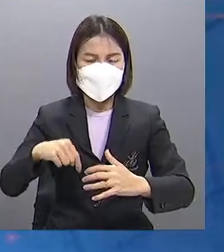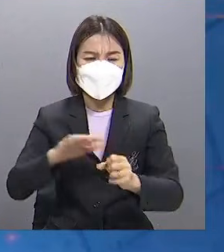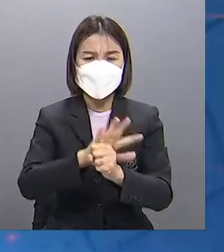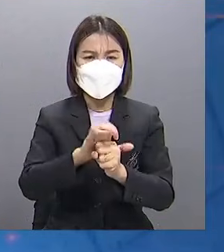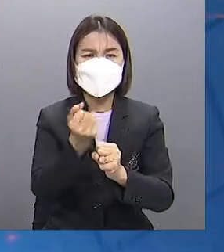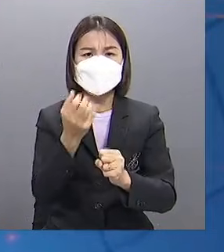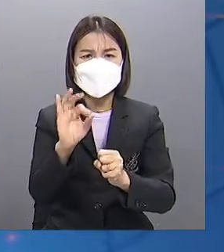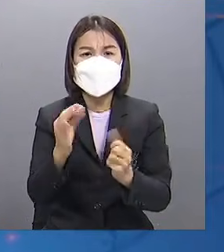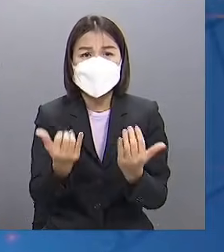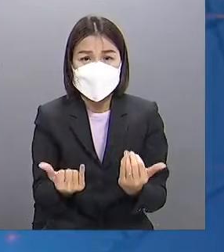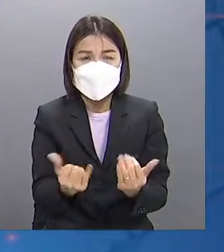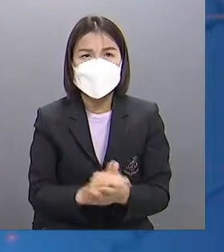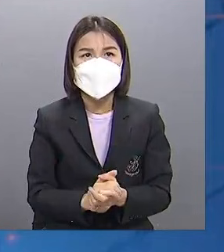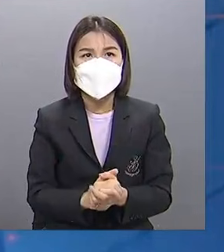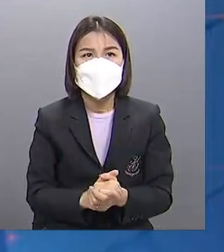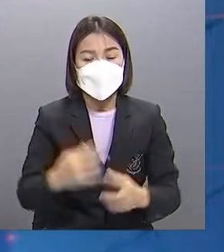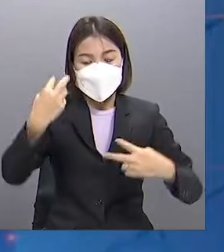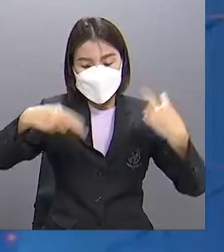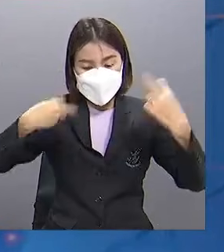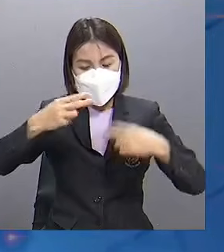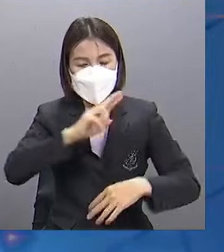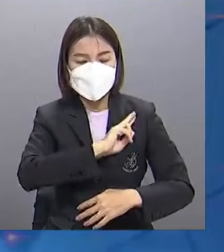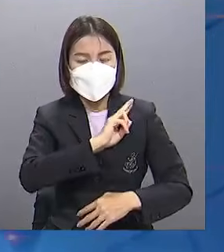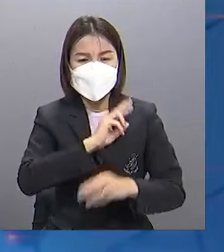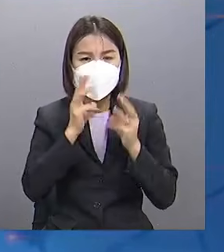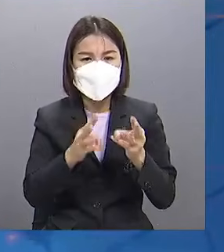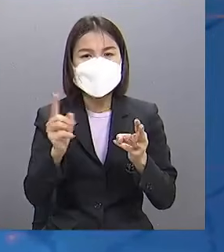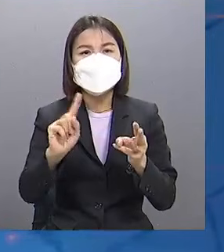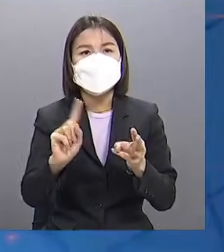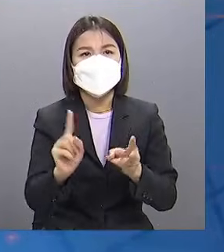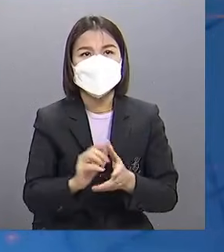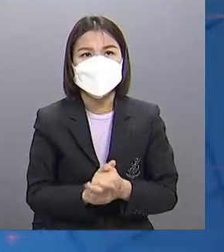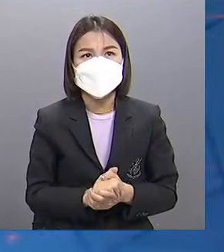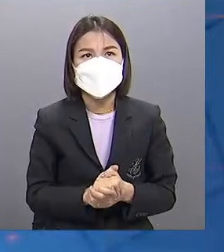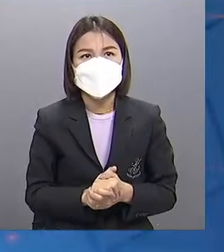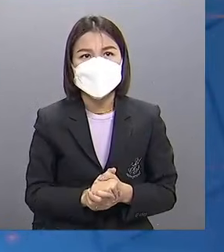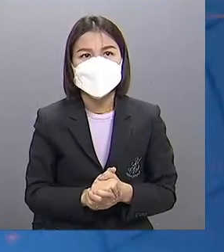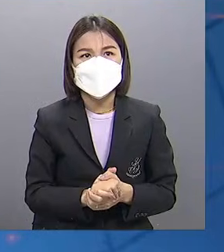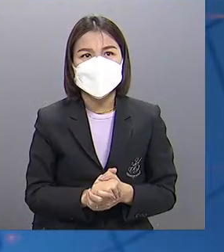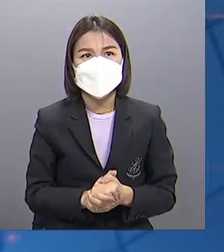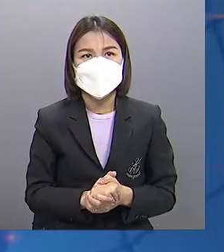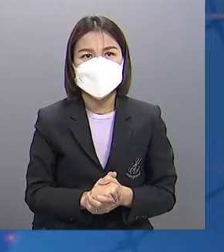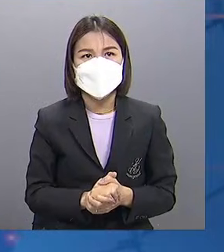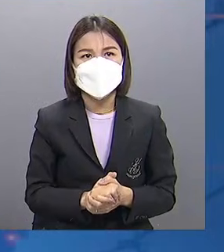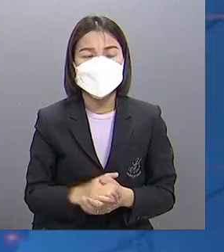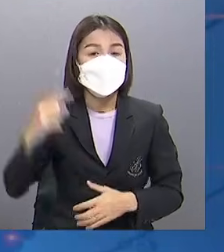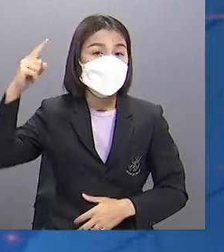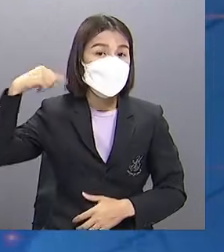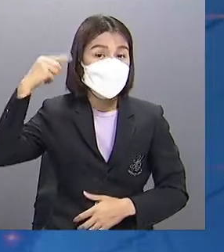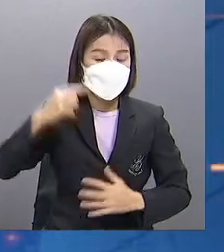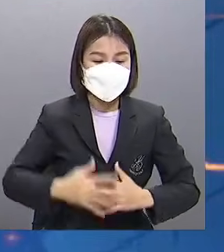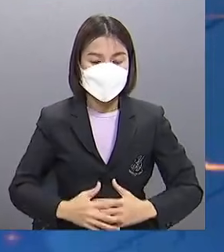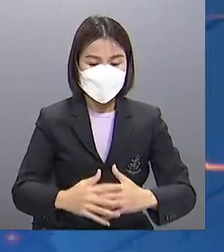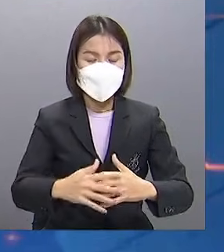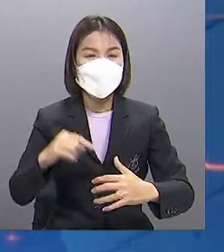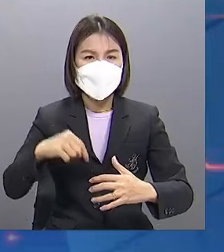วงนี้เนี่ยจะมีการดูแลรักษาตัวเองยังไงบ้างคะคุณหมอ ก็ก่อนอื่นต้องบอกก่อนเลยนะครับว่าผู้หญิงตั้งครรภ์เนี่ยจะเป็นกลุ่มที่มีความเสี่ยงใน